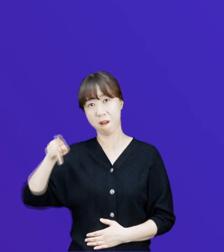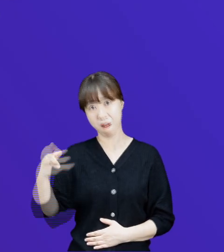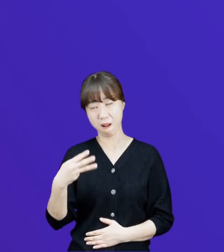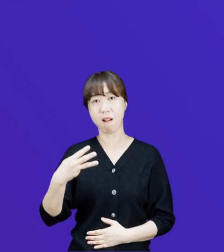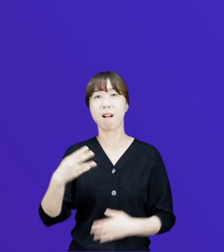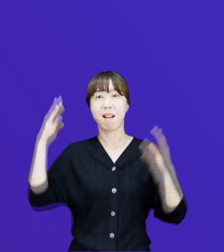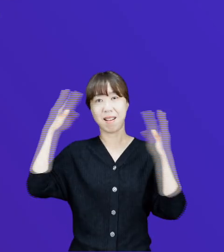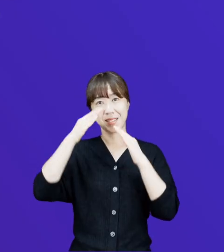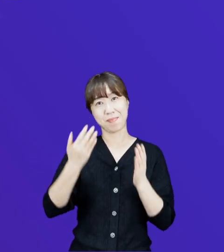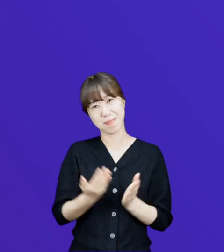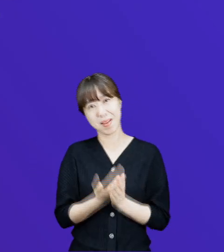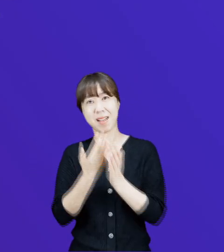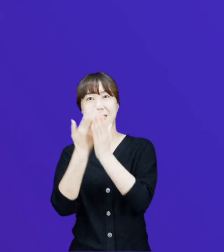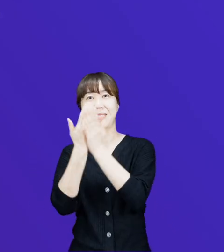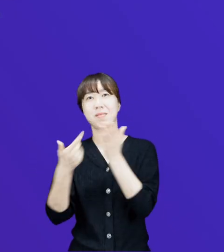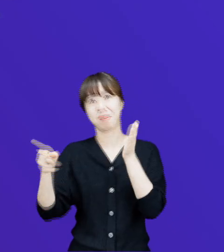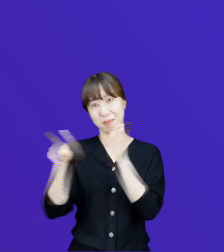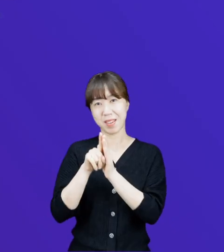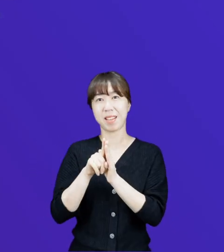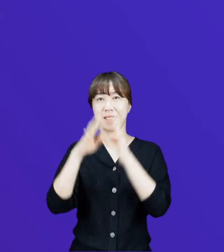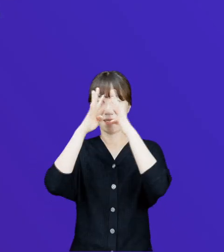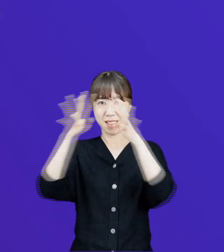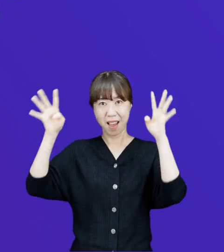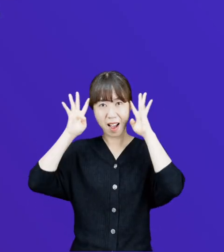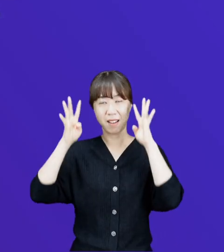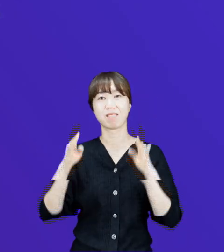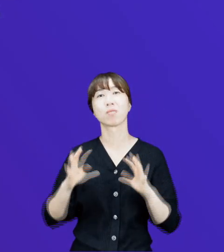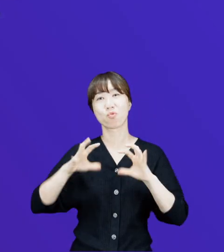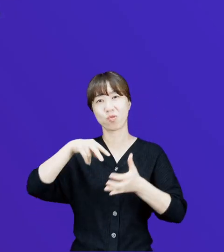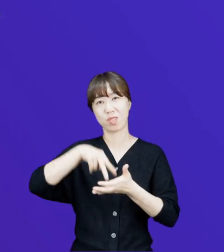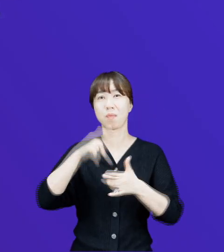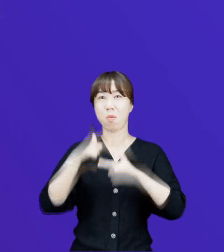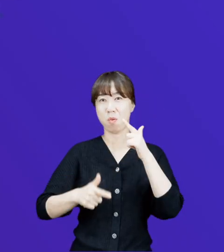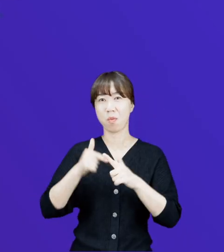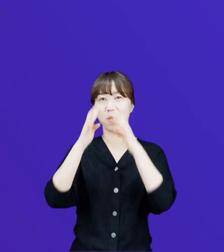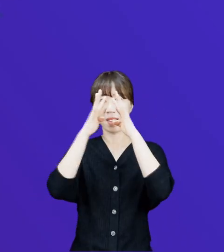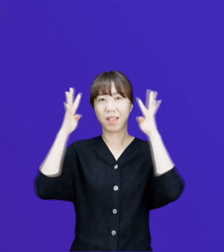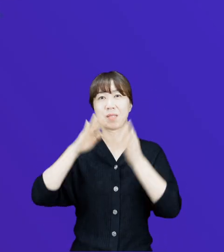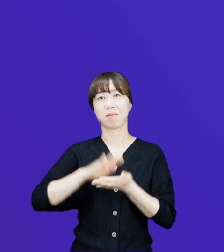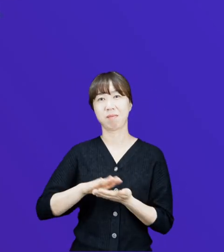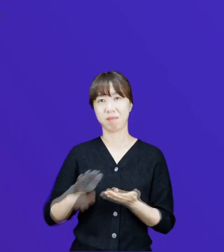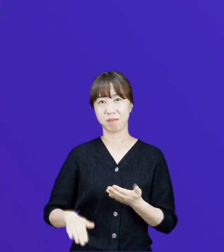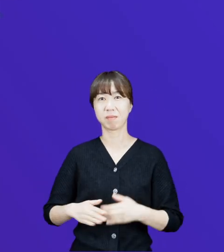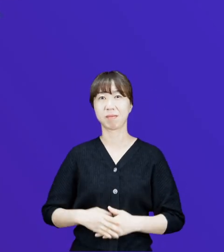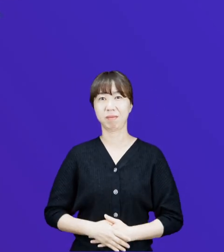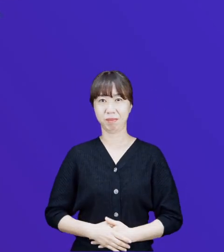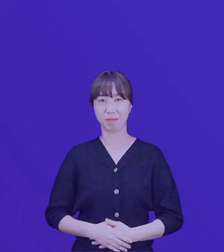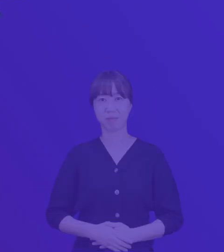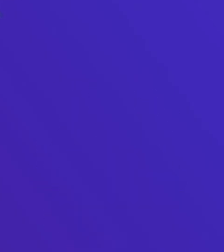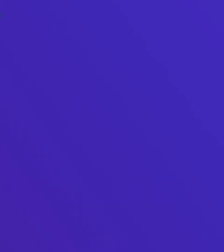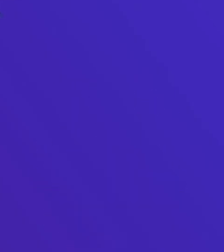글로컬 인재를 키우는 대학, 학생의 성장을 최우선으로 하는 대학 바로 국립목포대학교입니다.